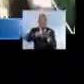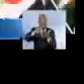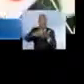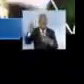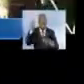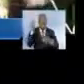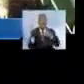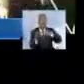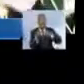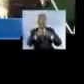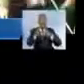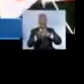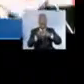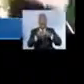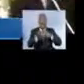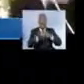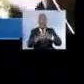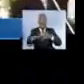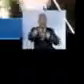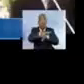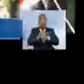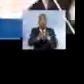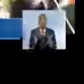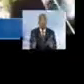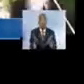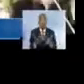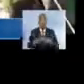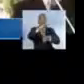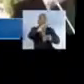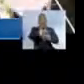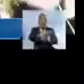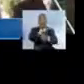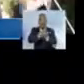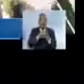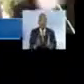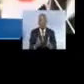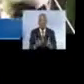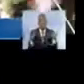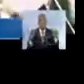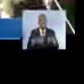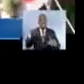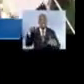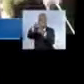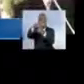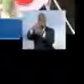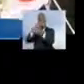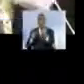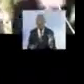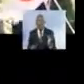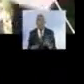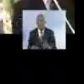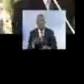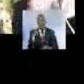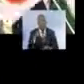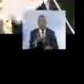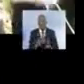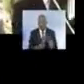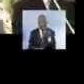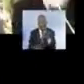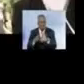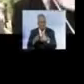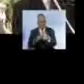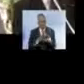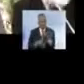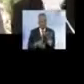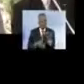événement, c'est la détermination de la Côte d'Ivoire à rétablir sa stabilité et